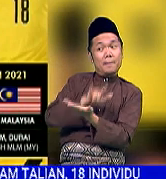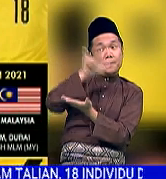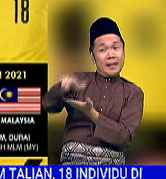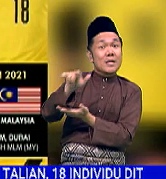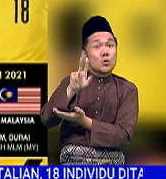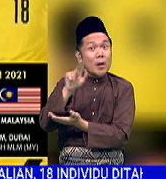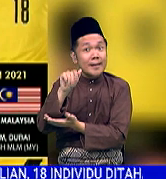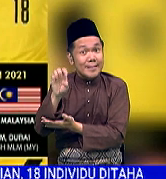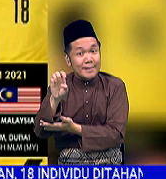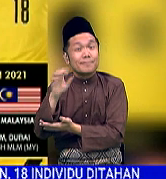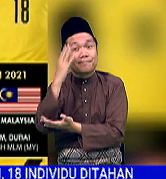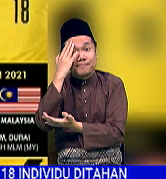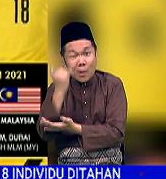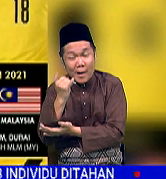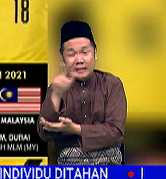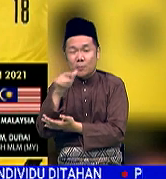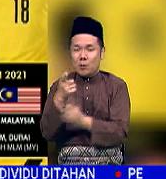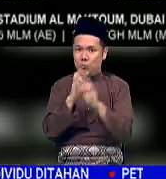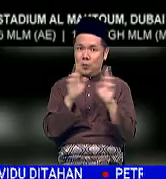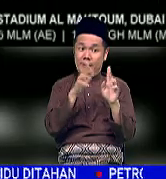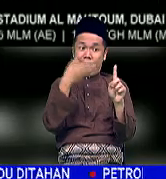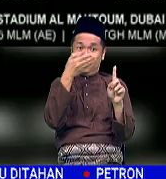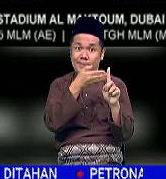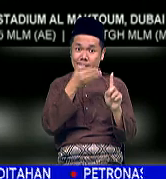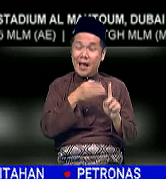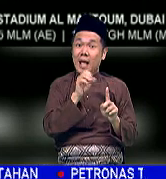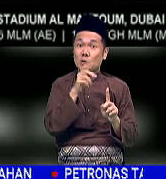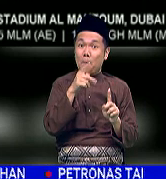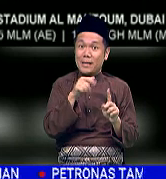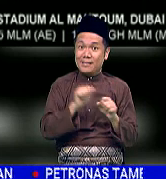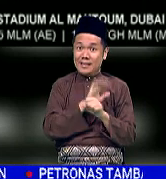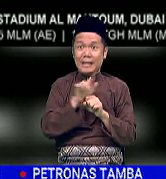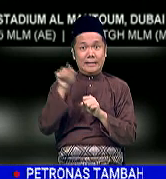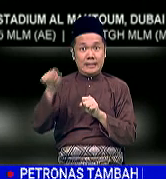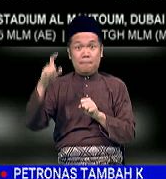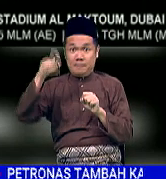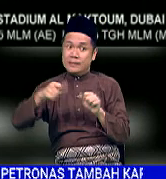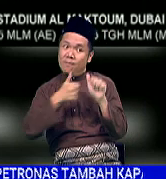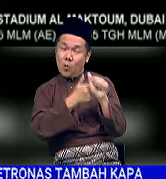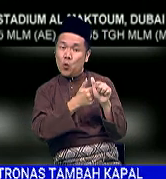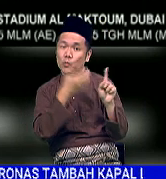malah bagi melalui SOP COVID-19 yang ditetapkan oleh penganjur.